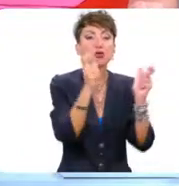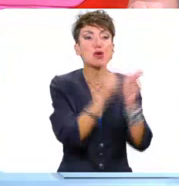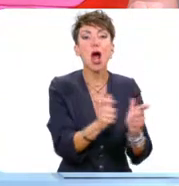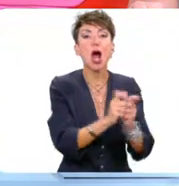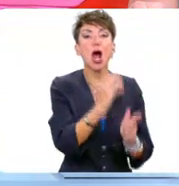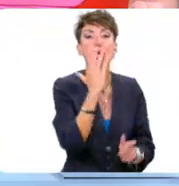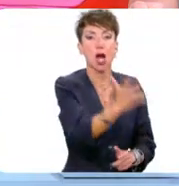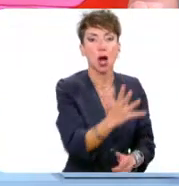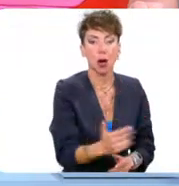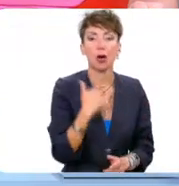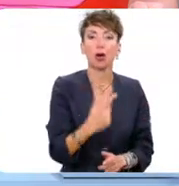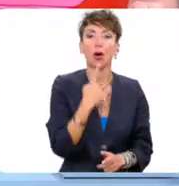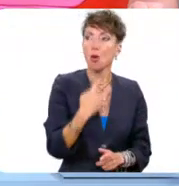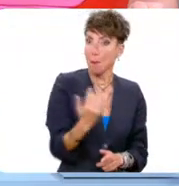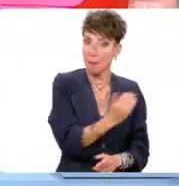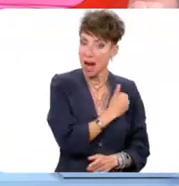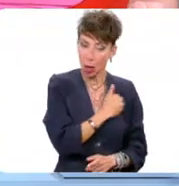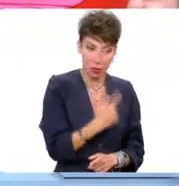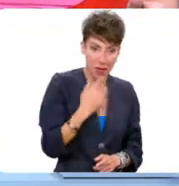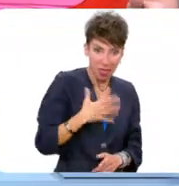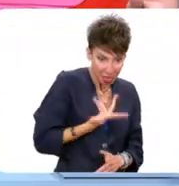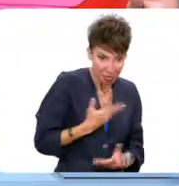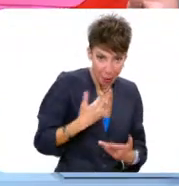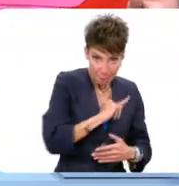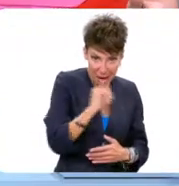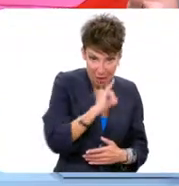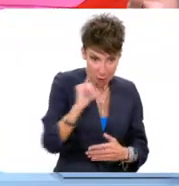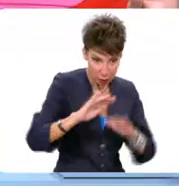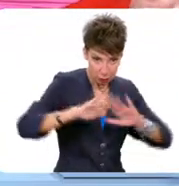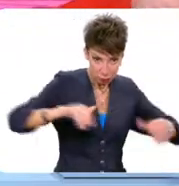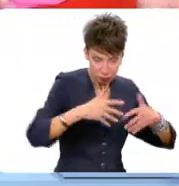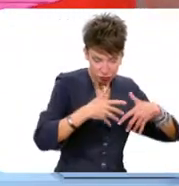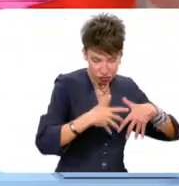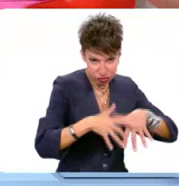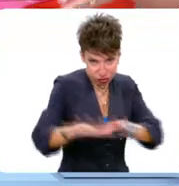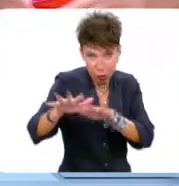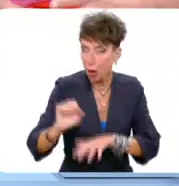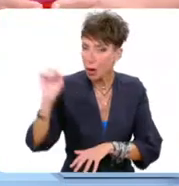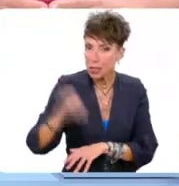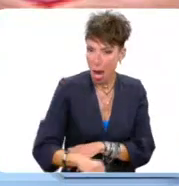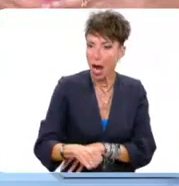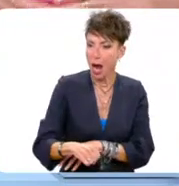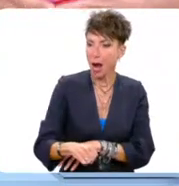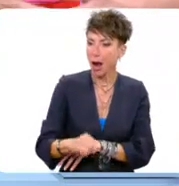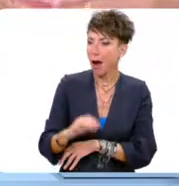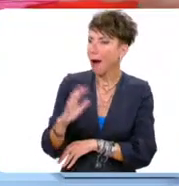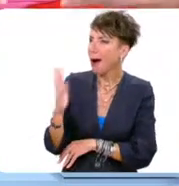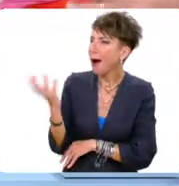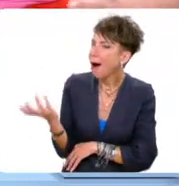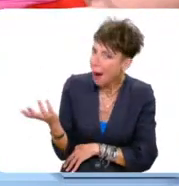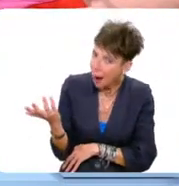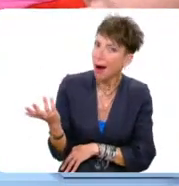ανάχωμα βεβαίως ακόμα και το ανάχωμα α άρα δώσατε και εσείς ταυτόχρονα